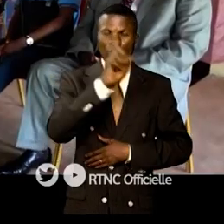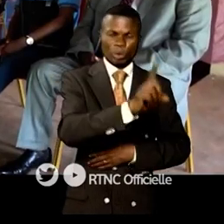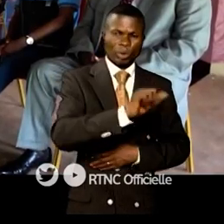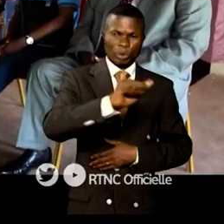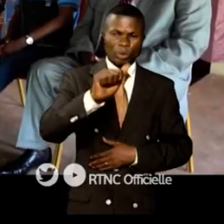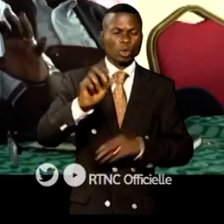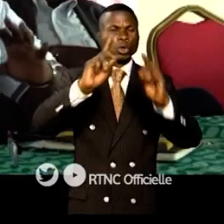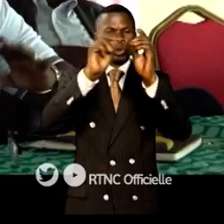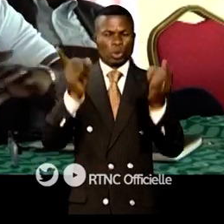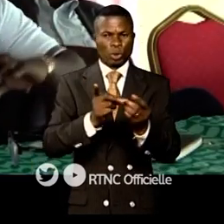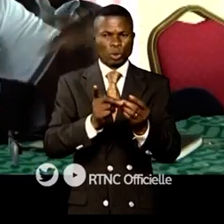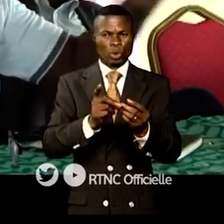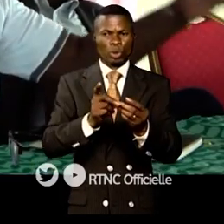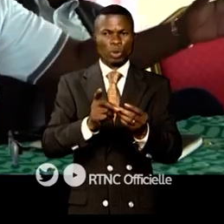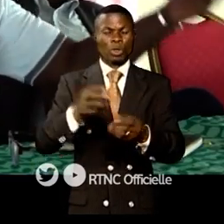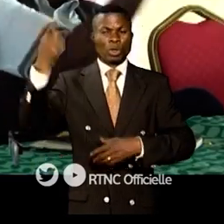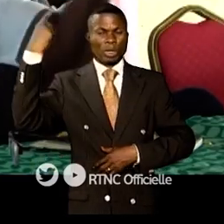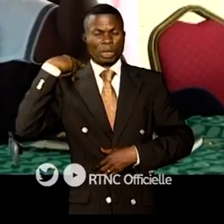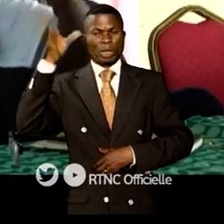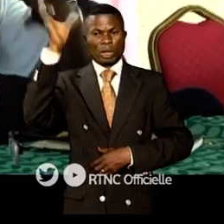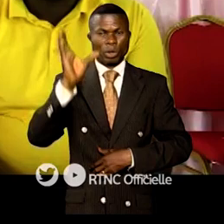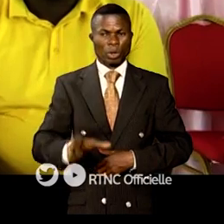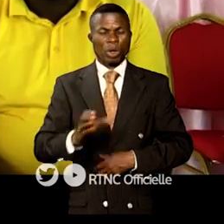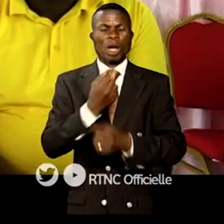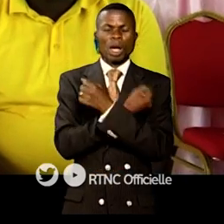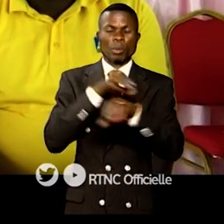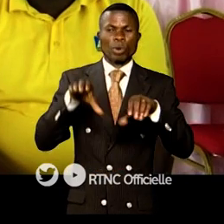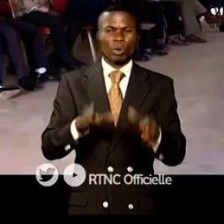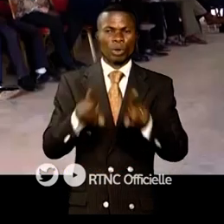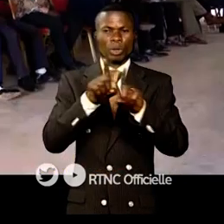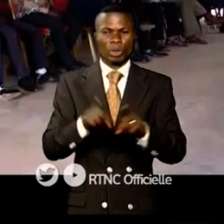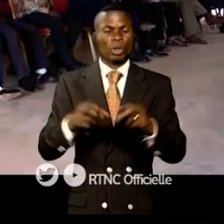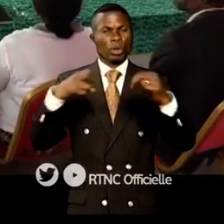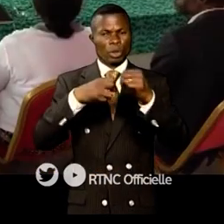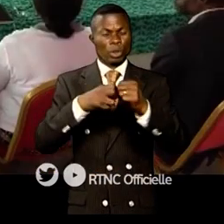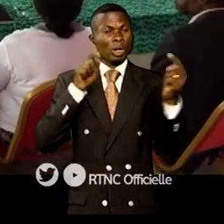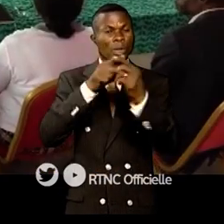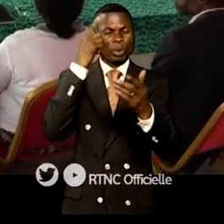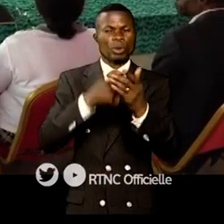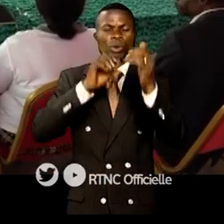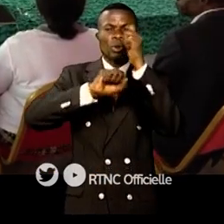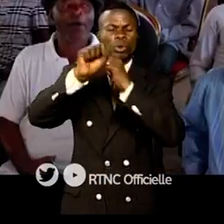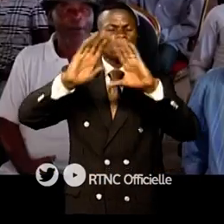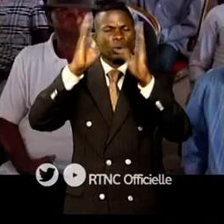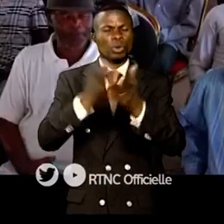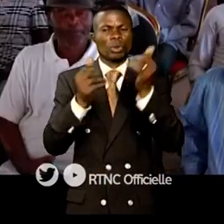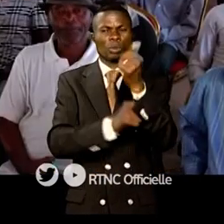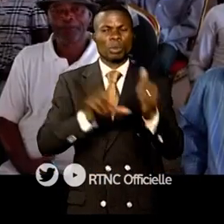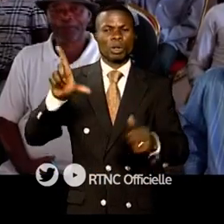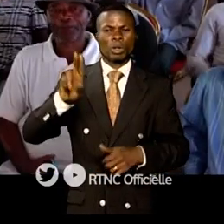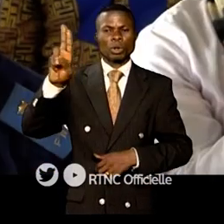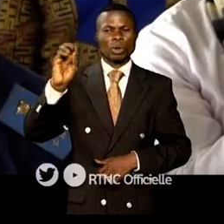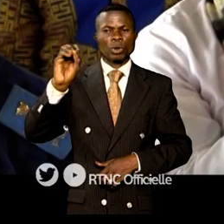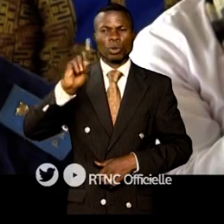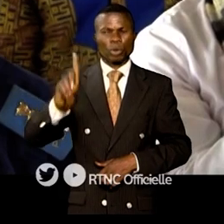dernière d'une délégation mixte de notables nés Congo d'Amour Congo central et de la SNEL. Objectif, sensibiliser la population des Luozi sur